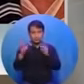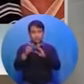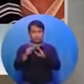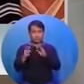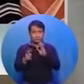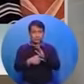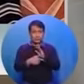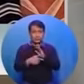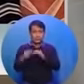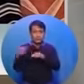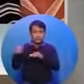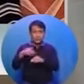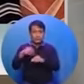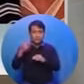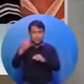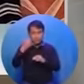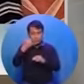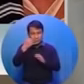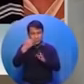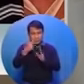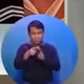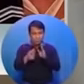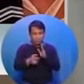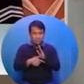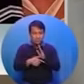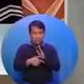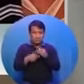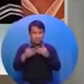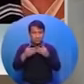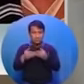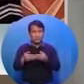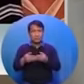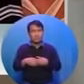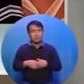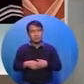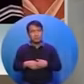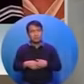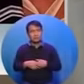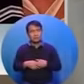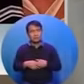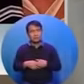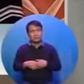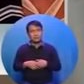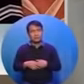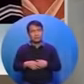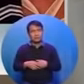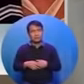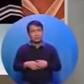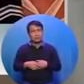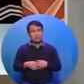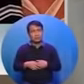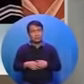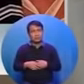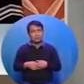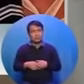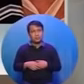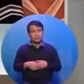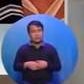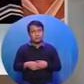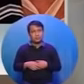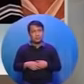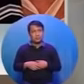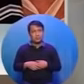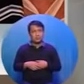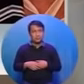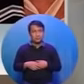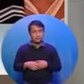in case. Okay. Itutuloy yung kaso. Alright. Ma'am. Yes